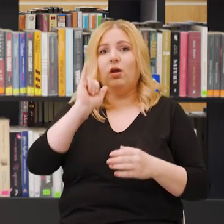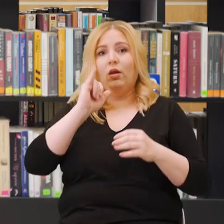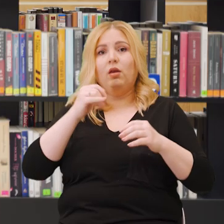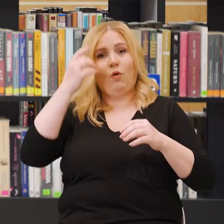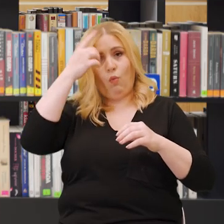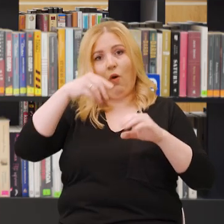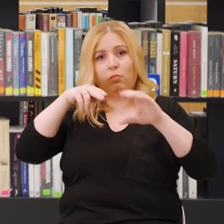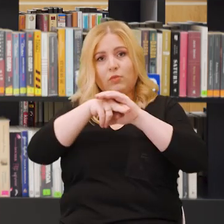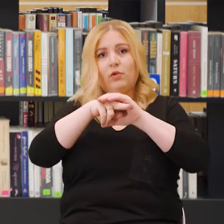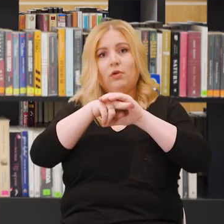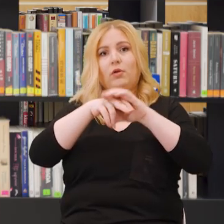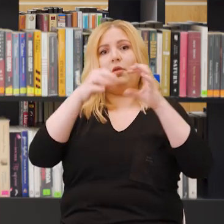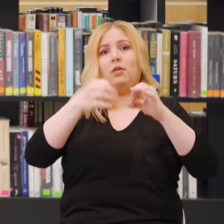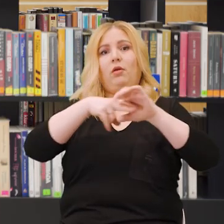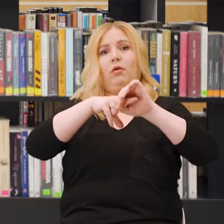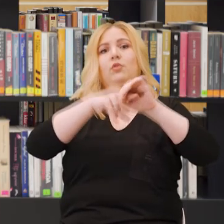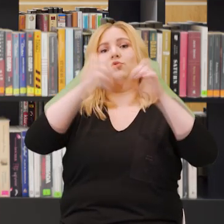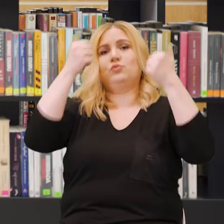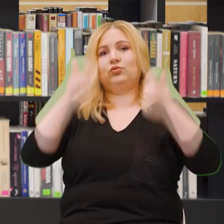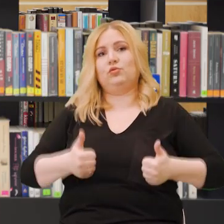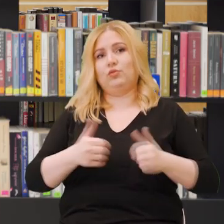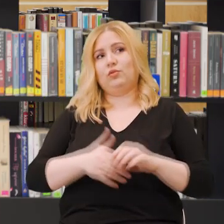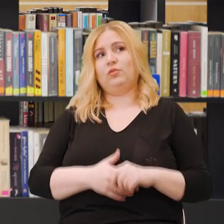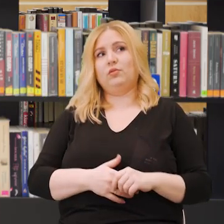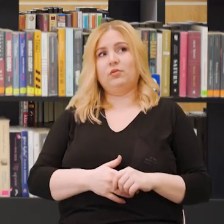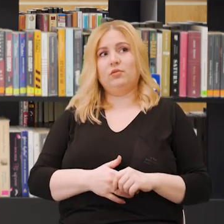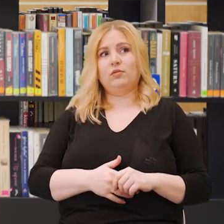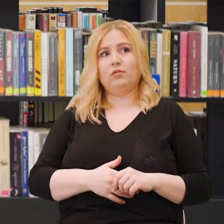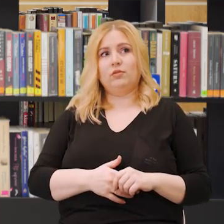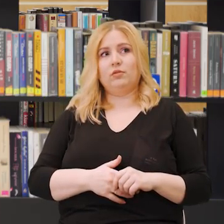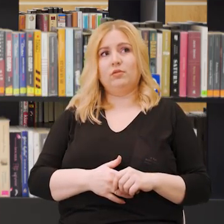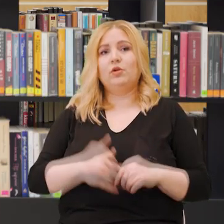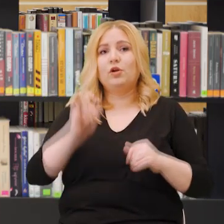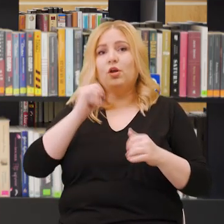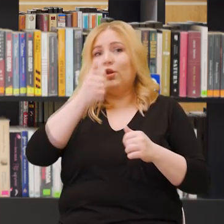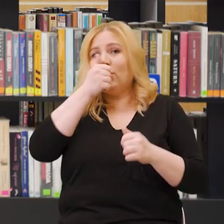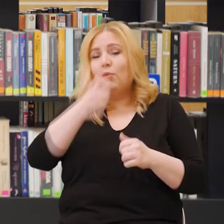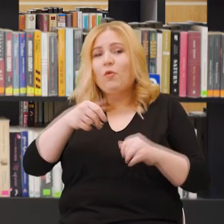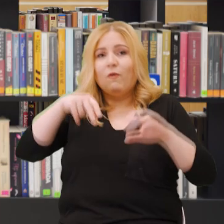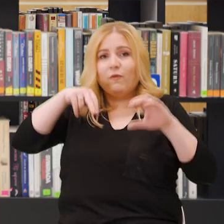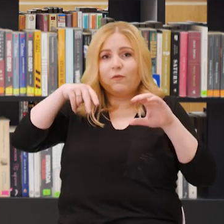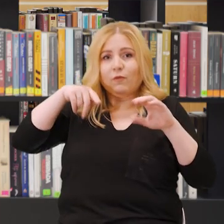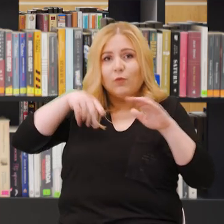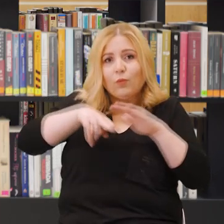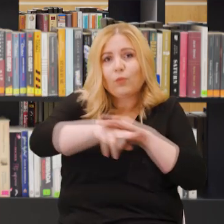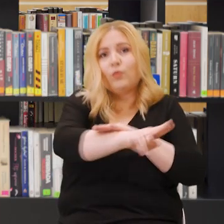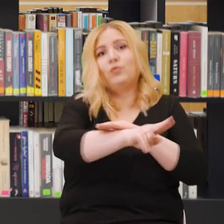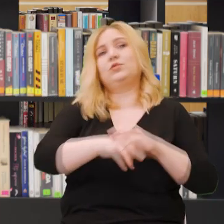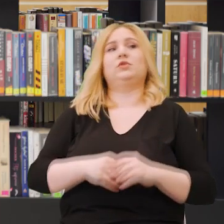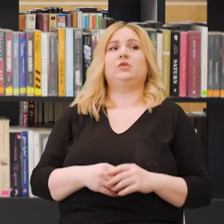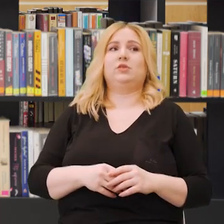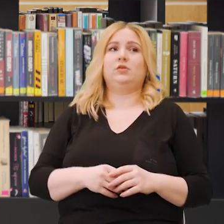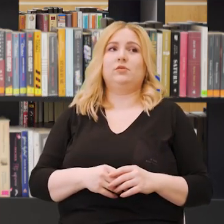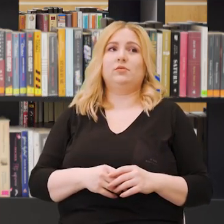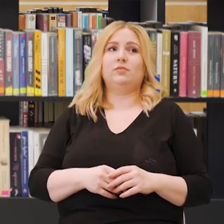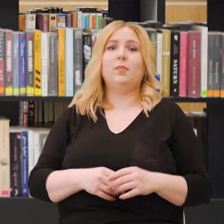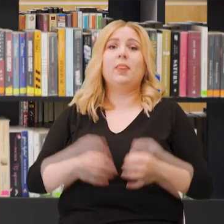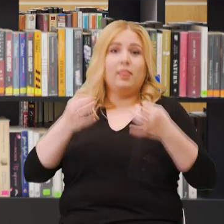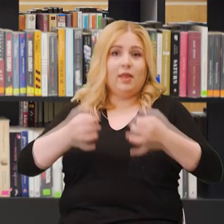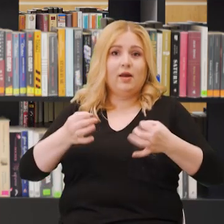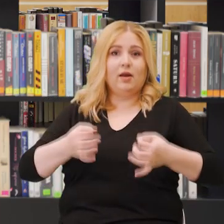Aniela utkwiła w okienku na dobre, a wszelkie gwałtowne ruchy, jakie wykonywała, by się z niego wydostać, sytuację